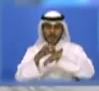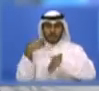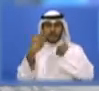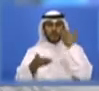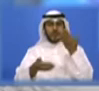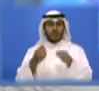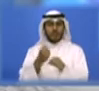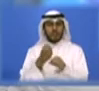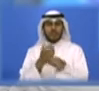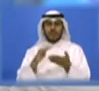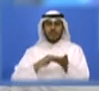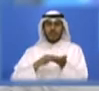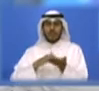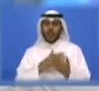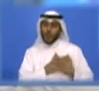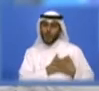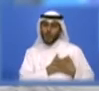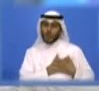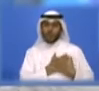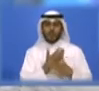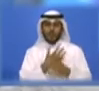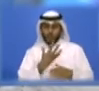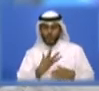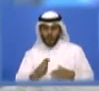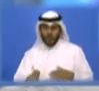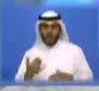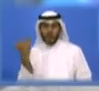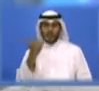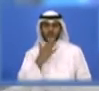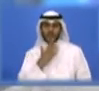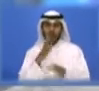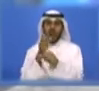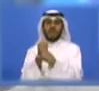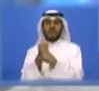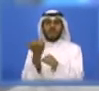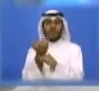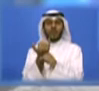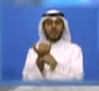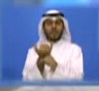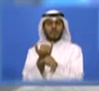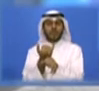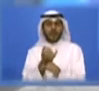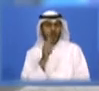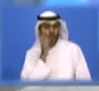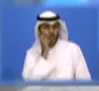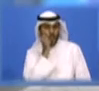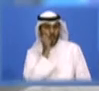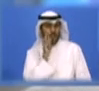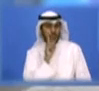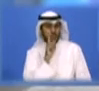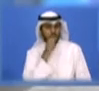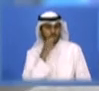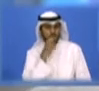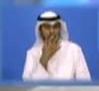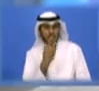بدافع حبهم وولائهم تجاه أمن وطنهم واستقراره بالإبلاغ عن أبنائهم المغرر بهم للانضمام